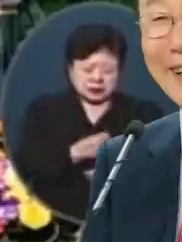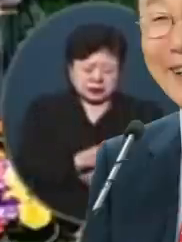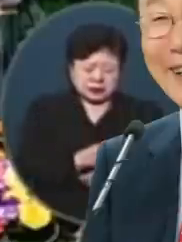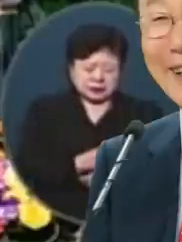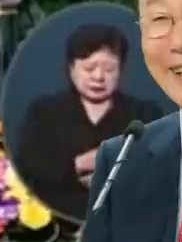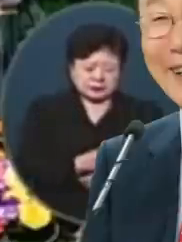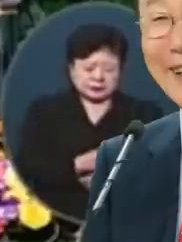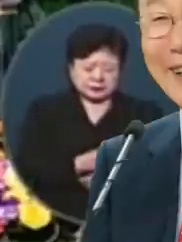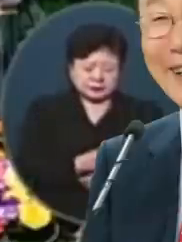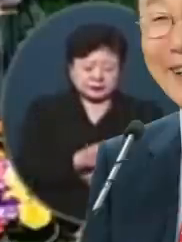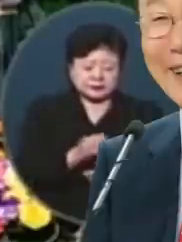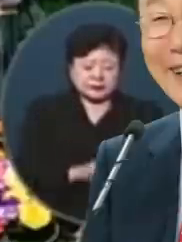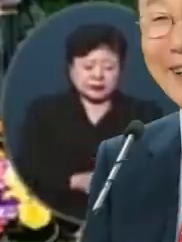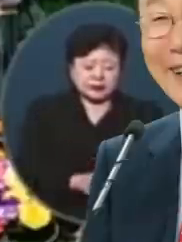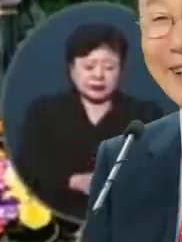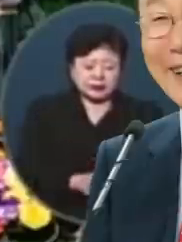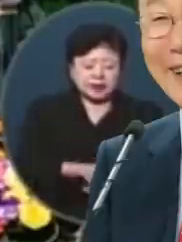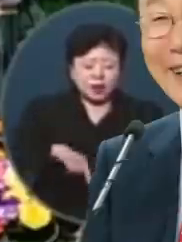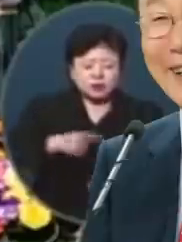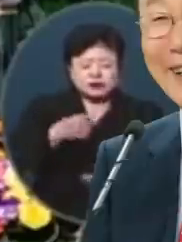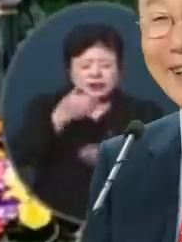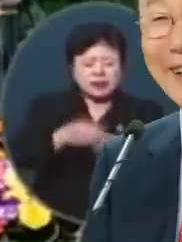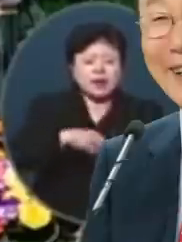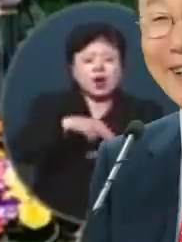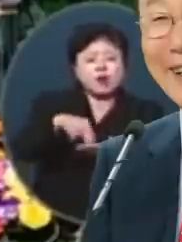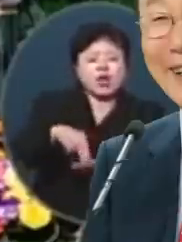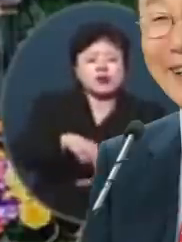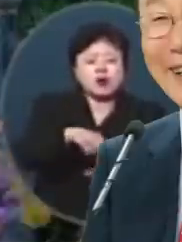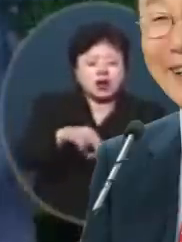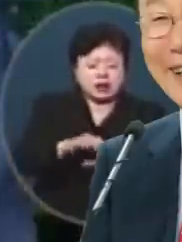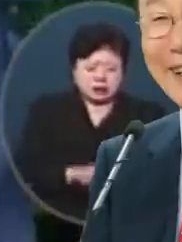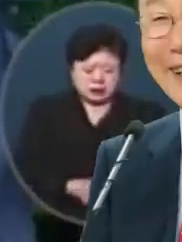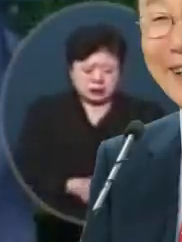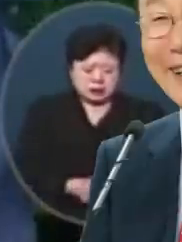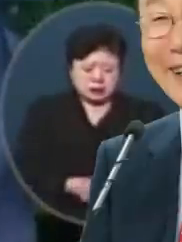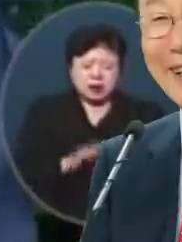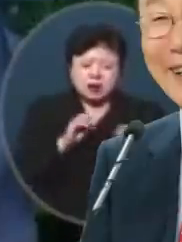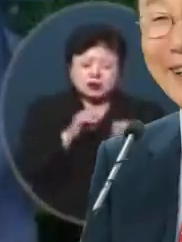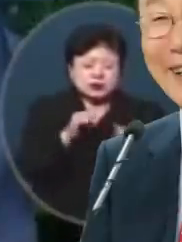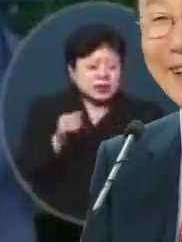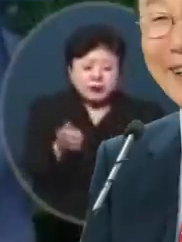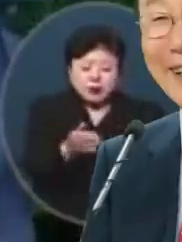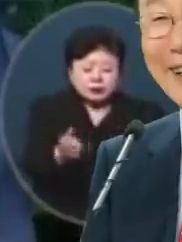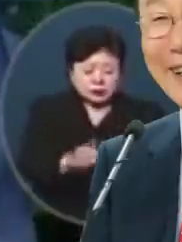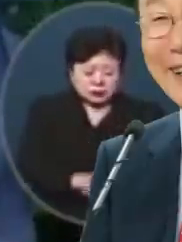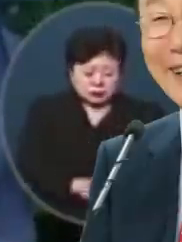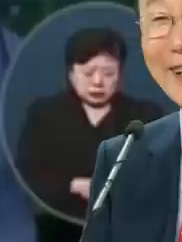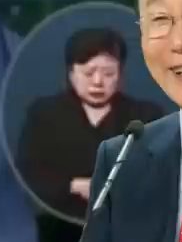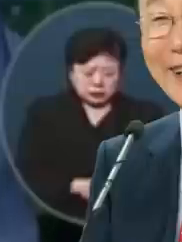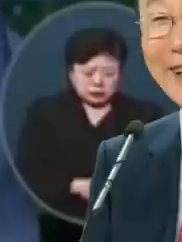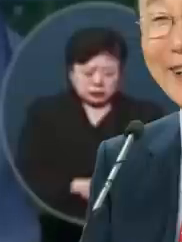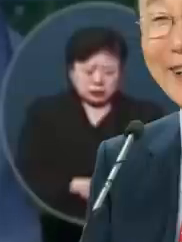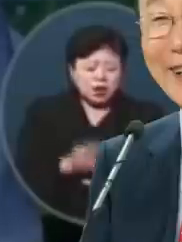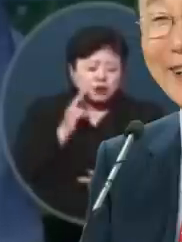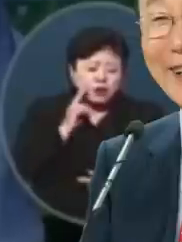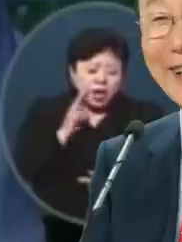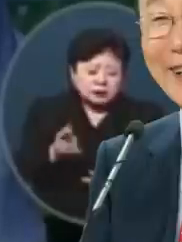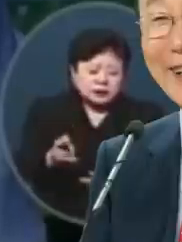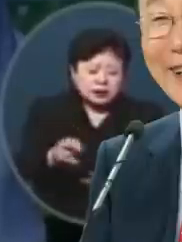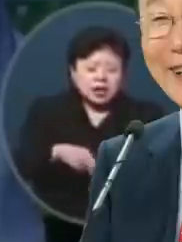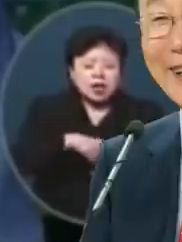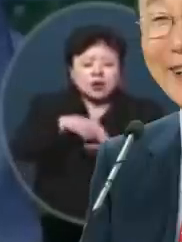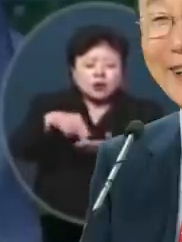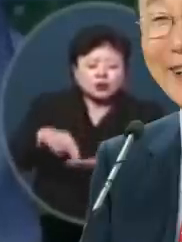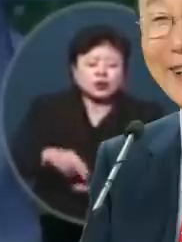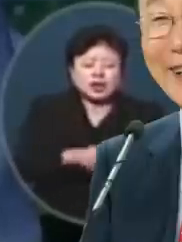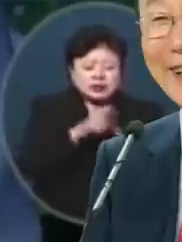하나이다. 나밖에 없다. 외롭다. 누구하고 의논할 사람이 없다. 굉장히 고독한